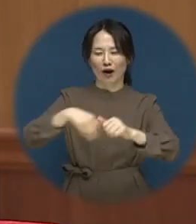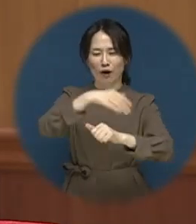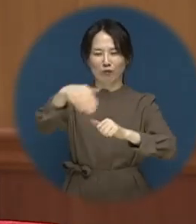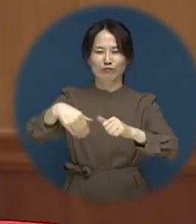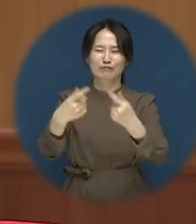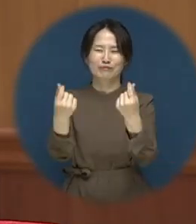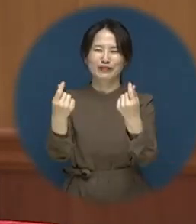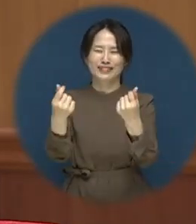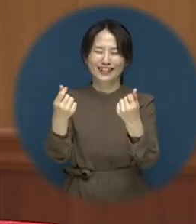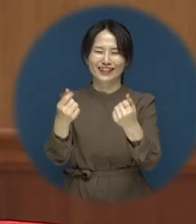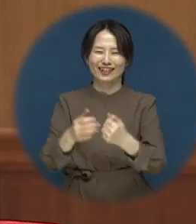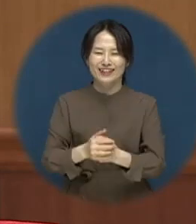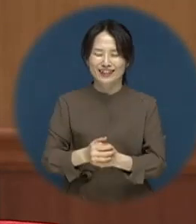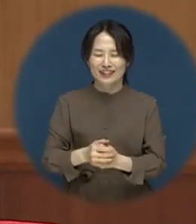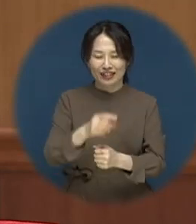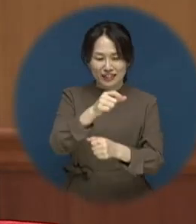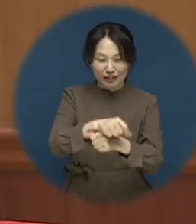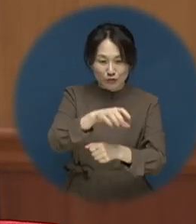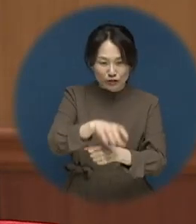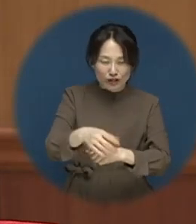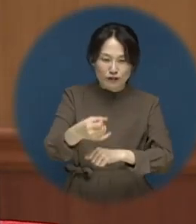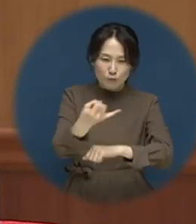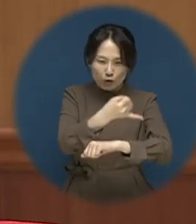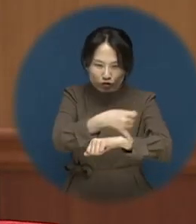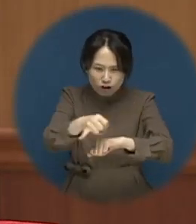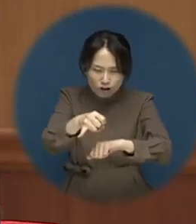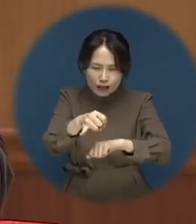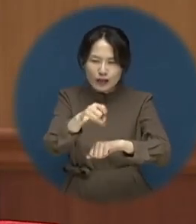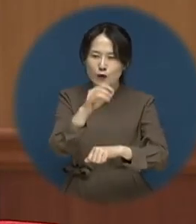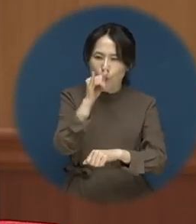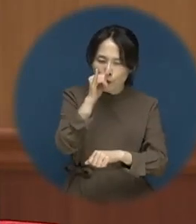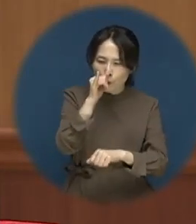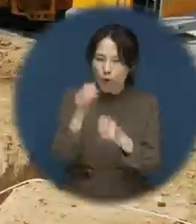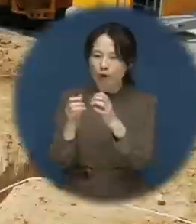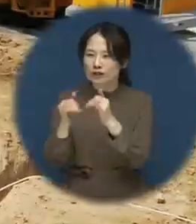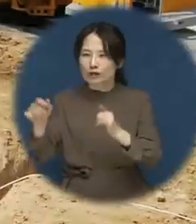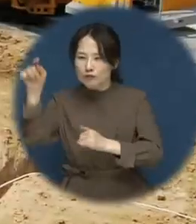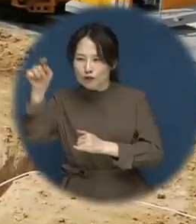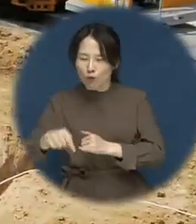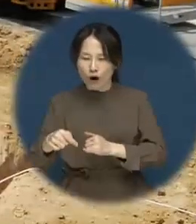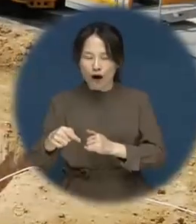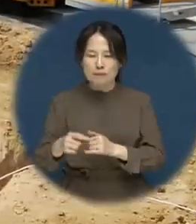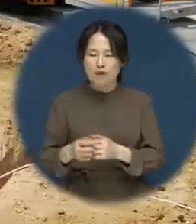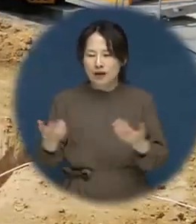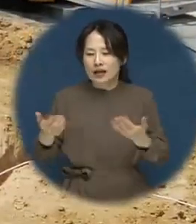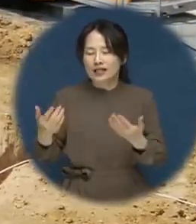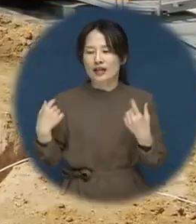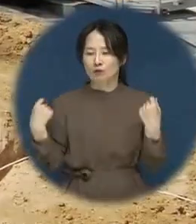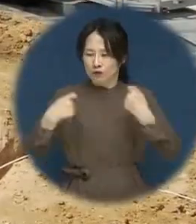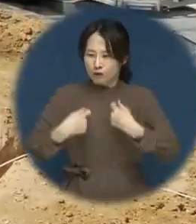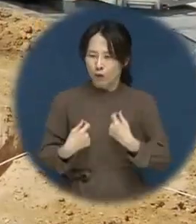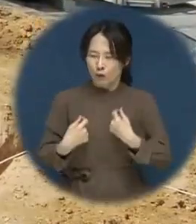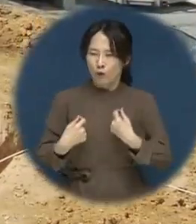사무실에. 그러니까 사무실에서는 설계를 하거나, 뭐 이제 인부들이 오면 전부 예. 작업복을 입고 있고, 그렇죠.